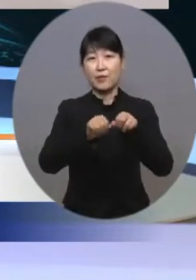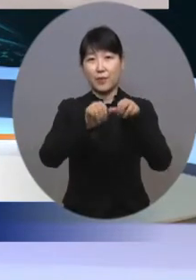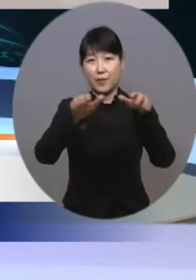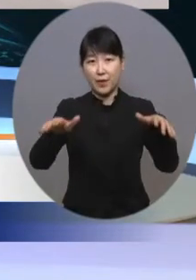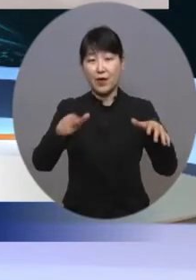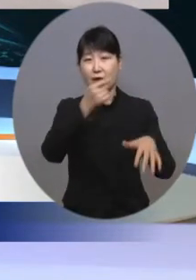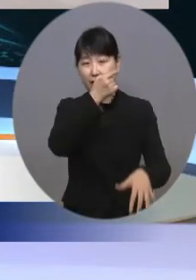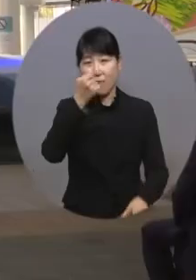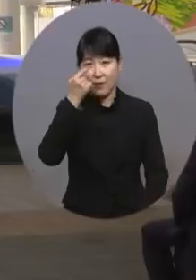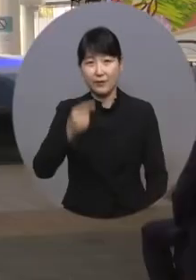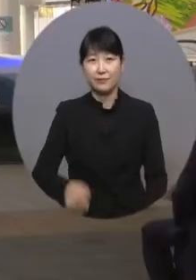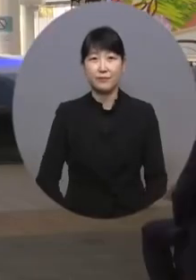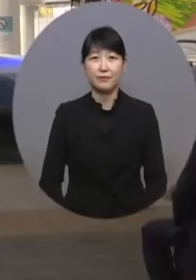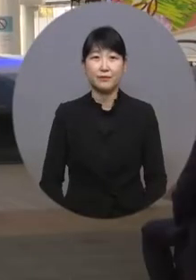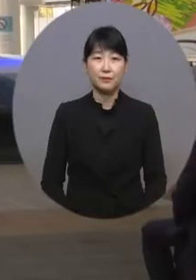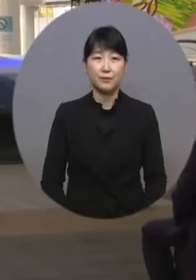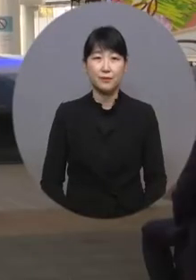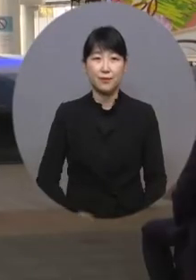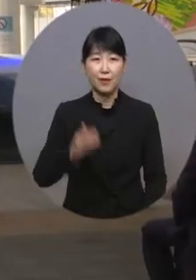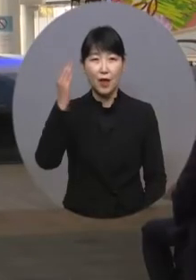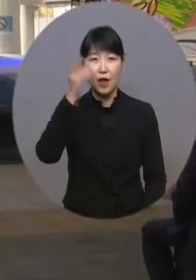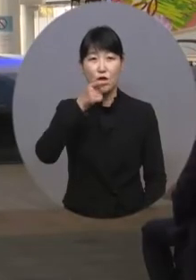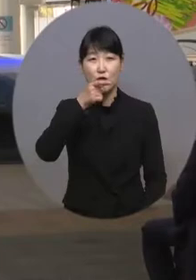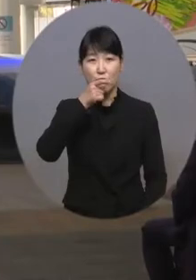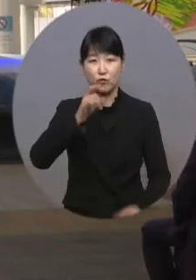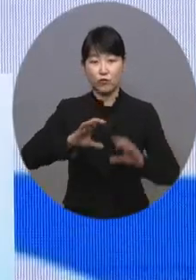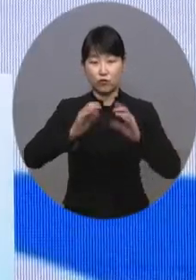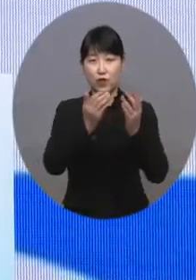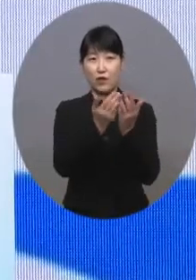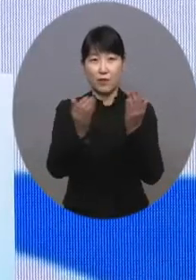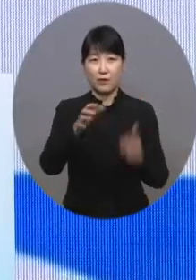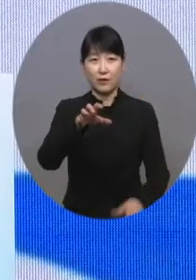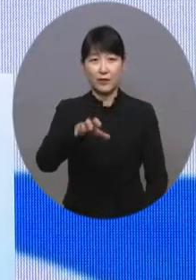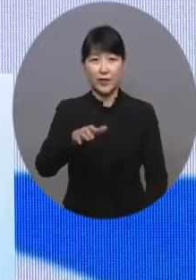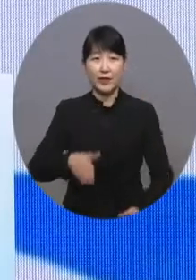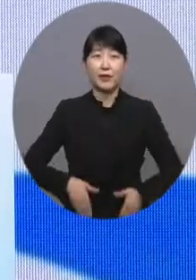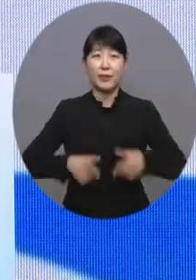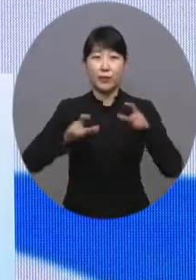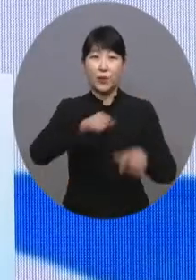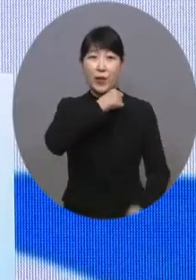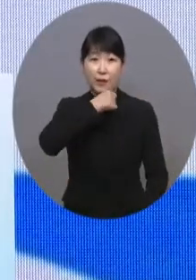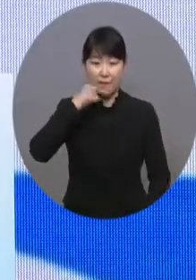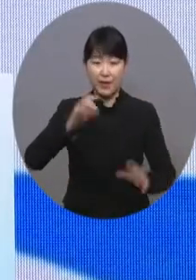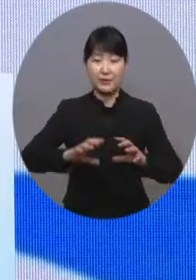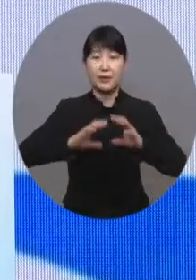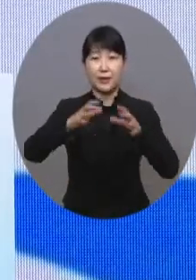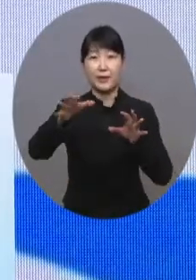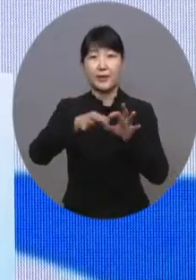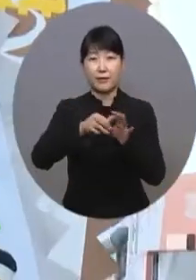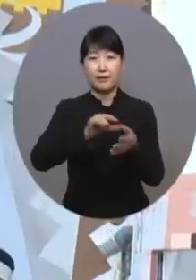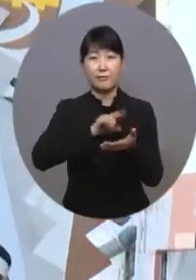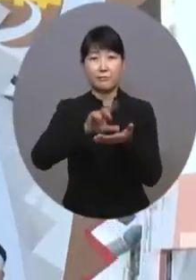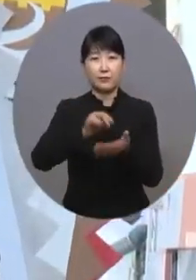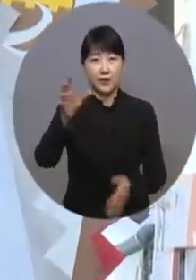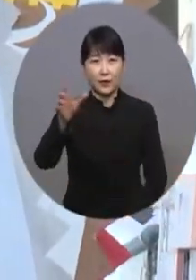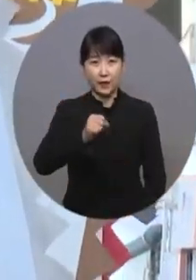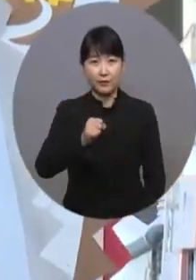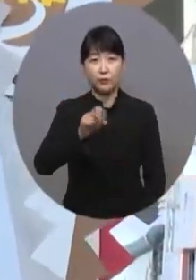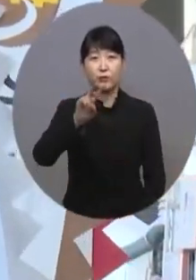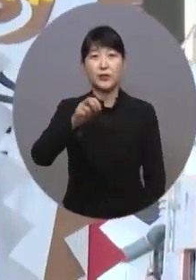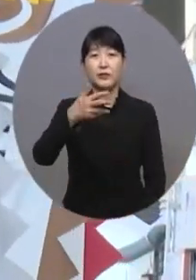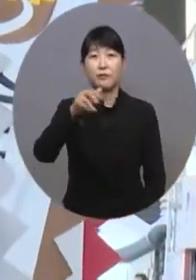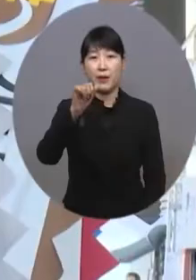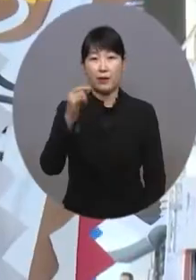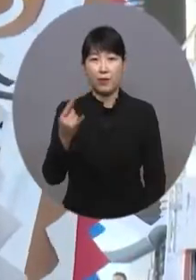보도합니다. 여수 세계박람회장에서 남도의 맛, 세계를 잇다라는 주제로 열린